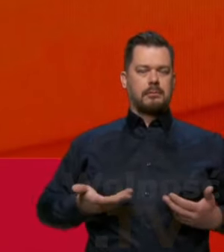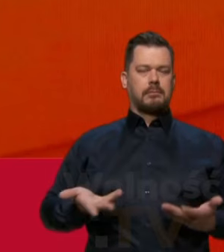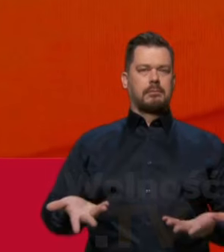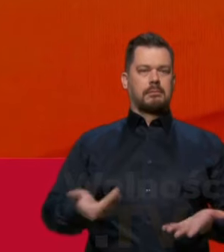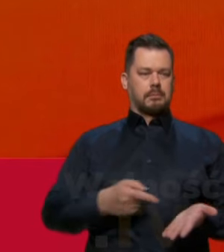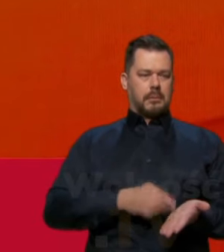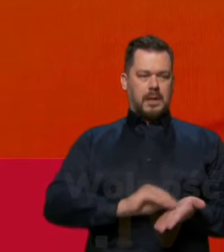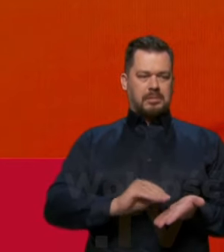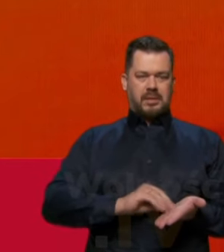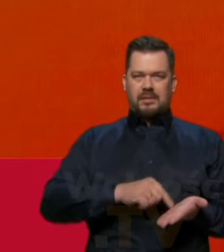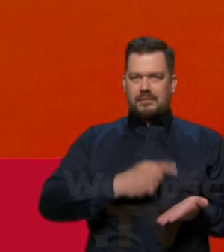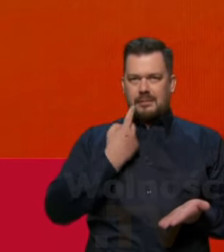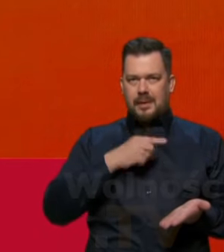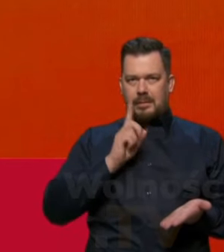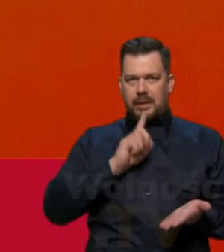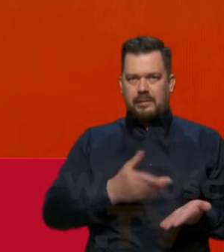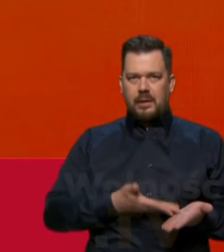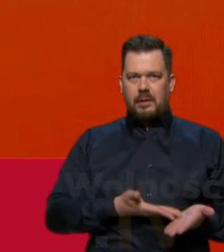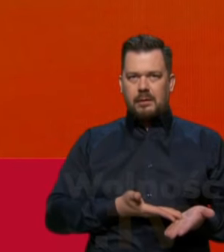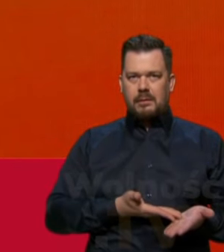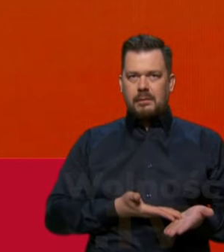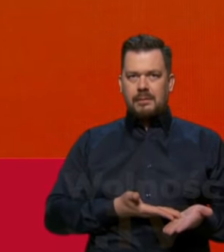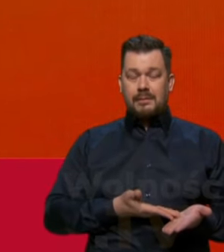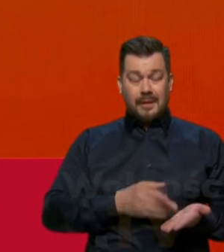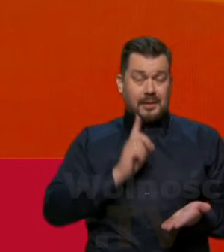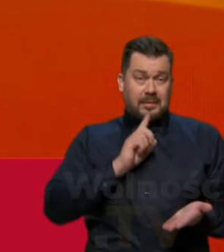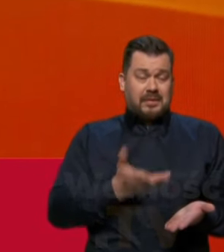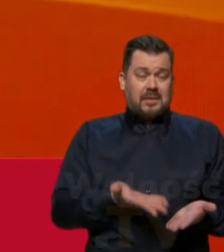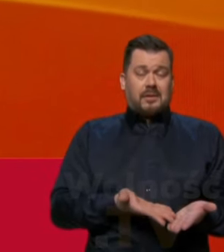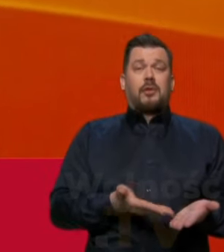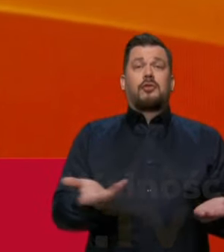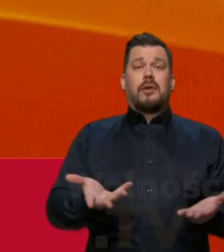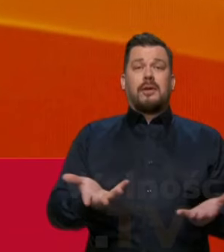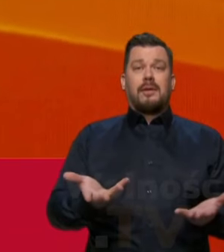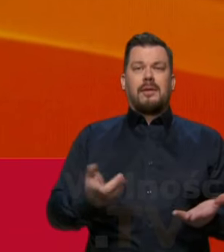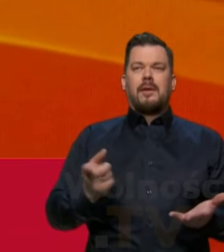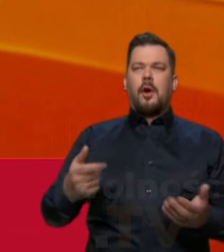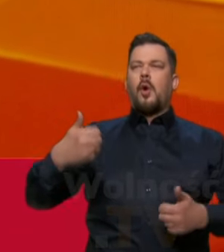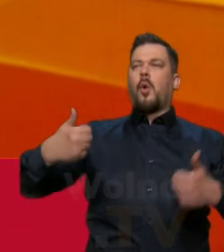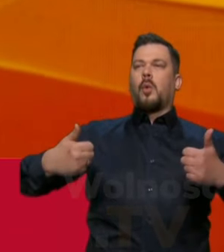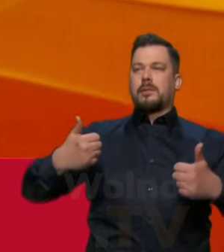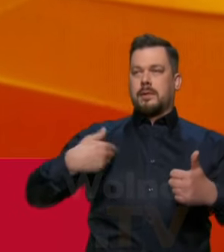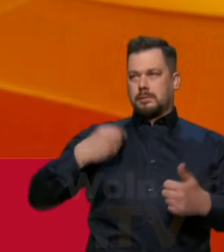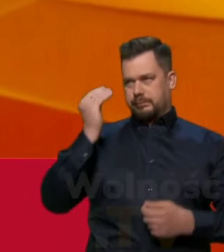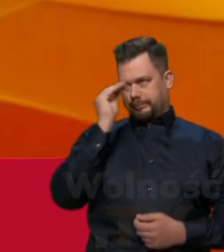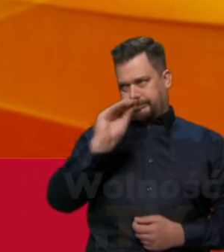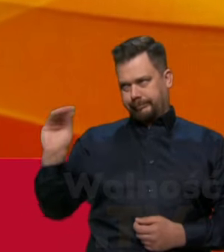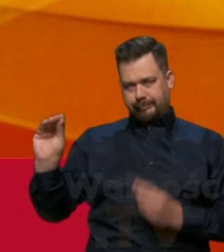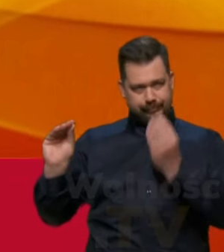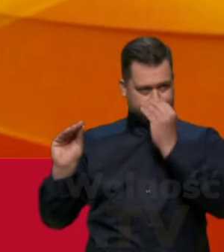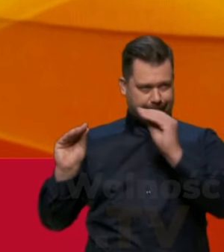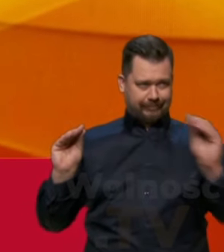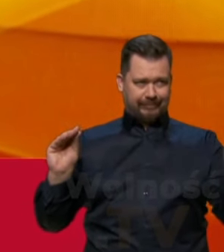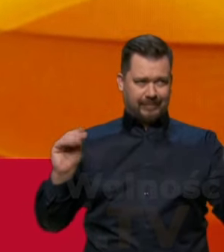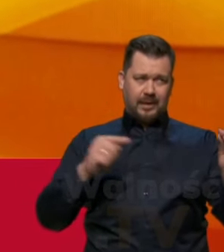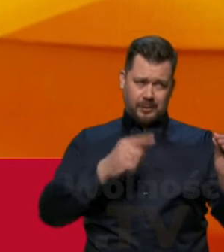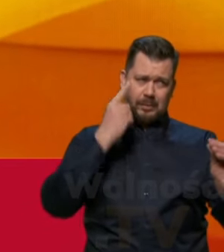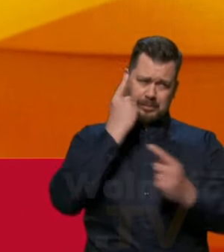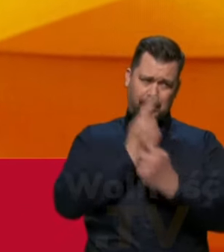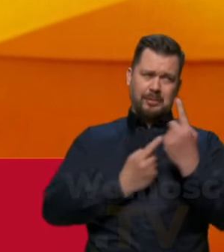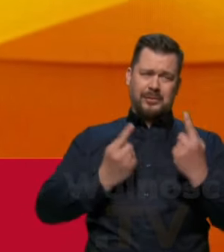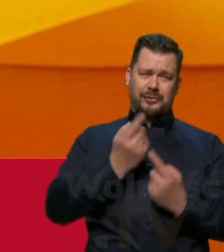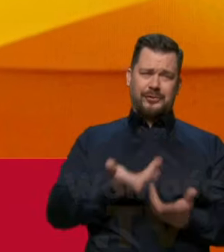zapis jest fikcją i pragnę moim kolegom, konkurentom przypomnieć, że powinni z tego wyciągnąć